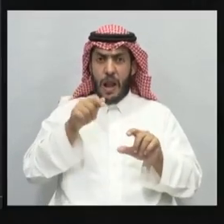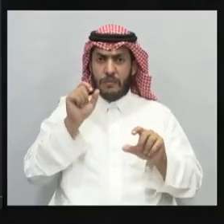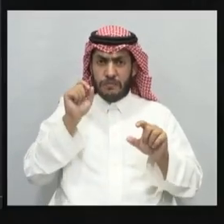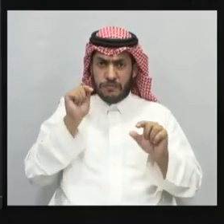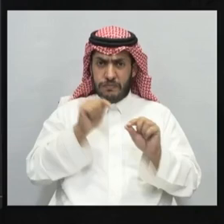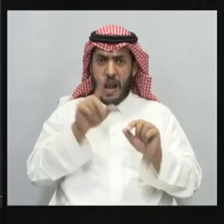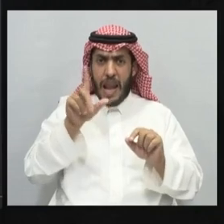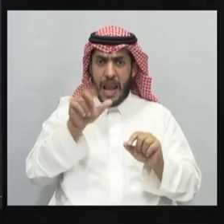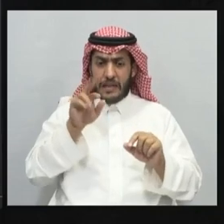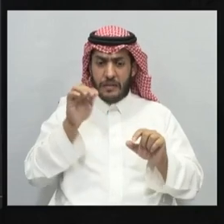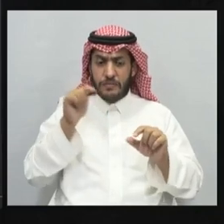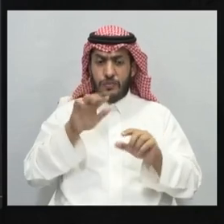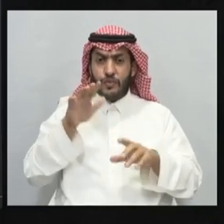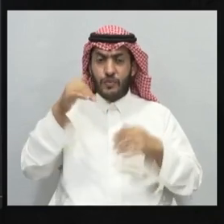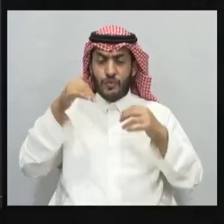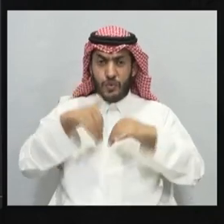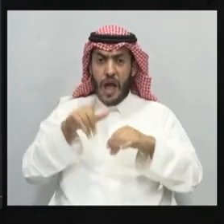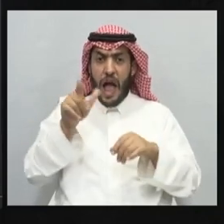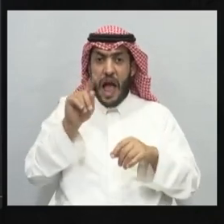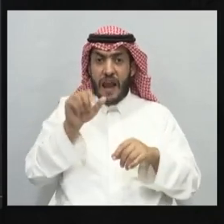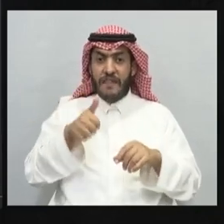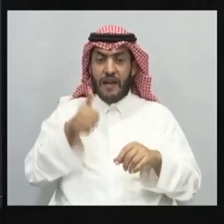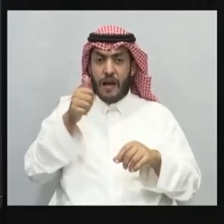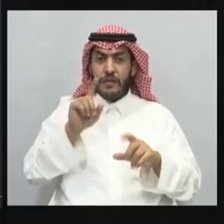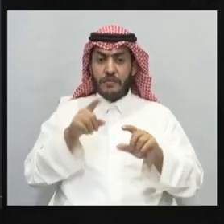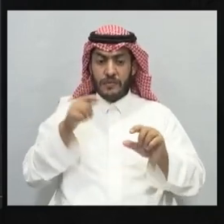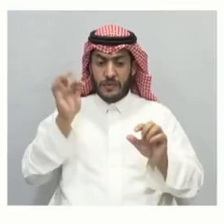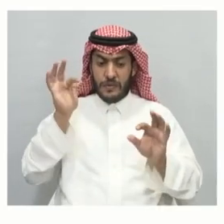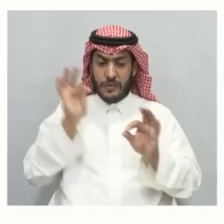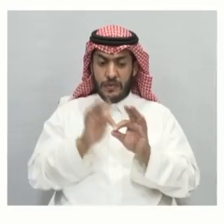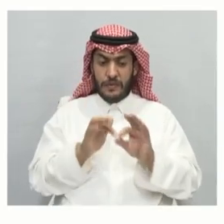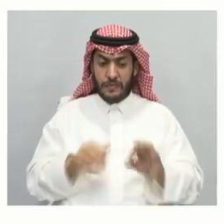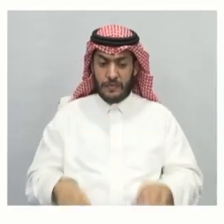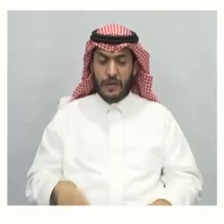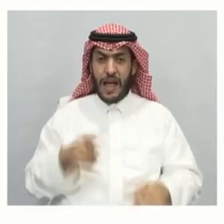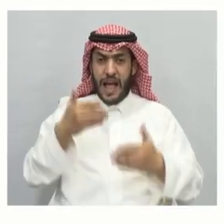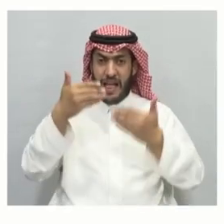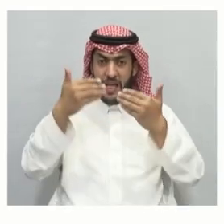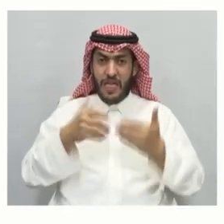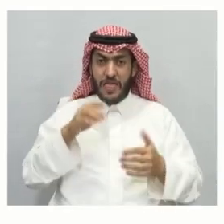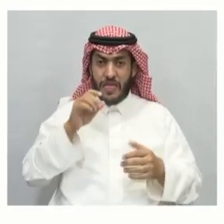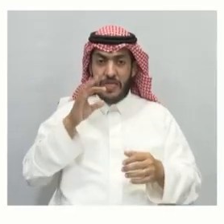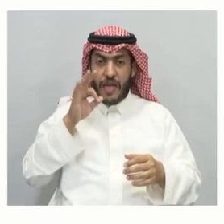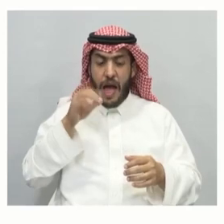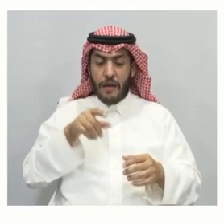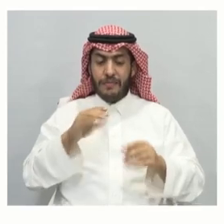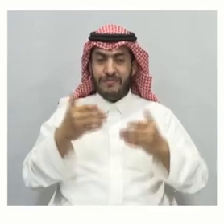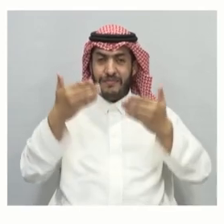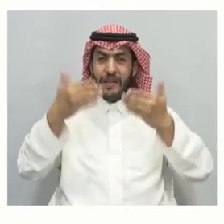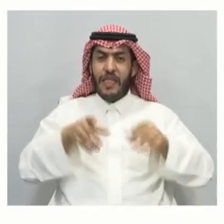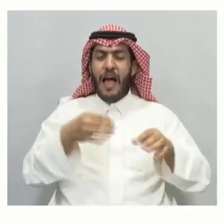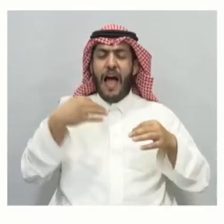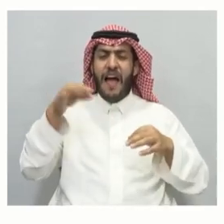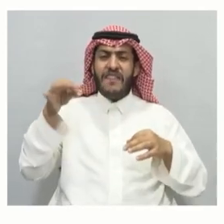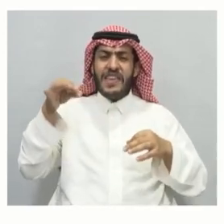الاشعاع المشحون ب جسيمات الفا عندما سلطه على صفيحه الذهب هذه الصفيحه زي ما ذكرنا انها